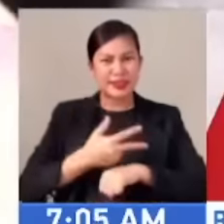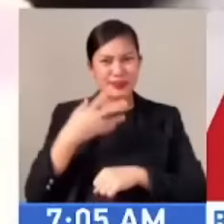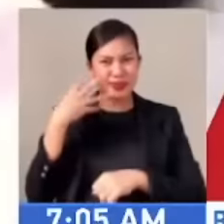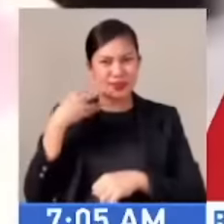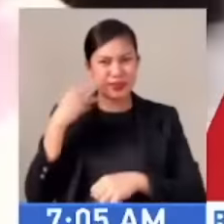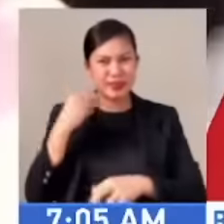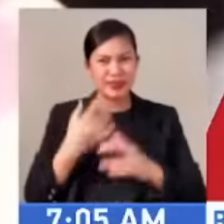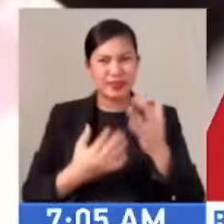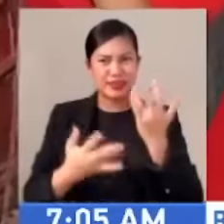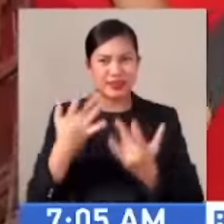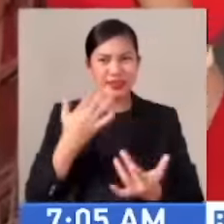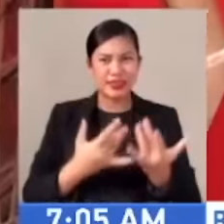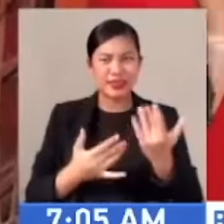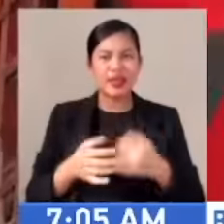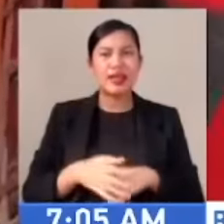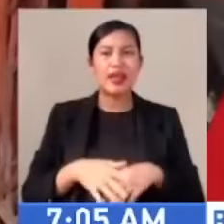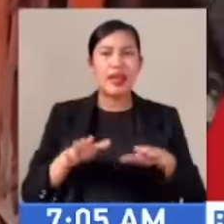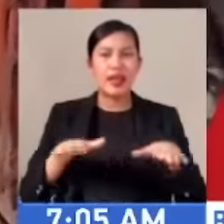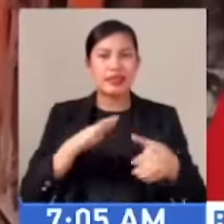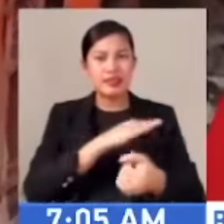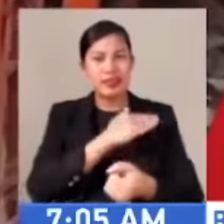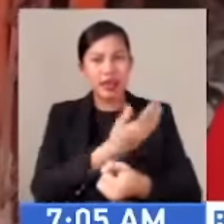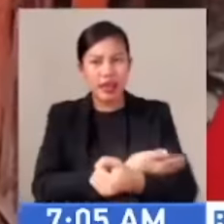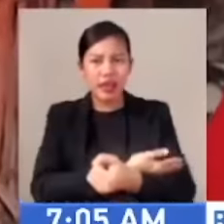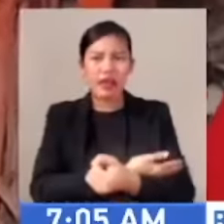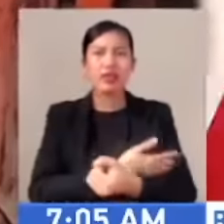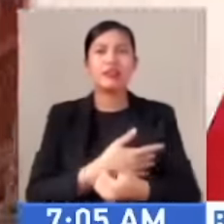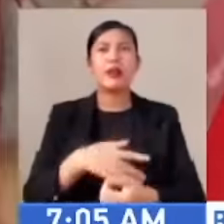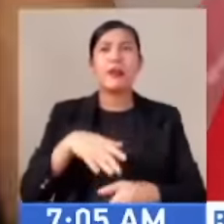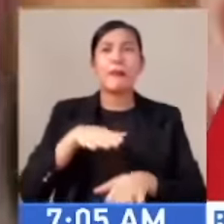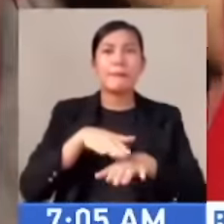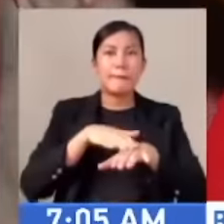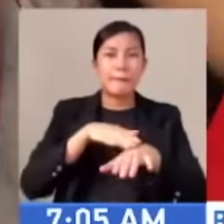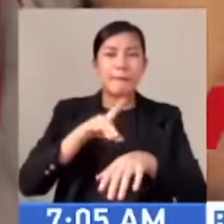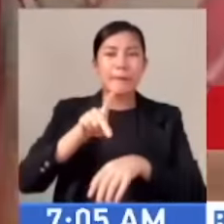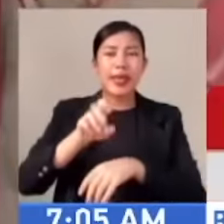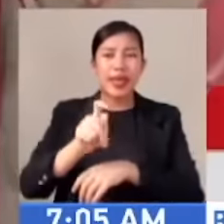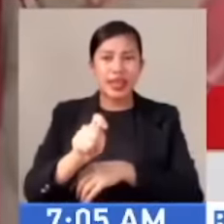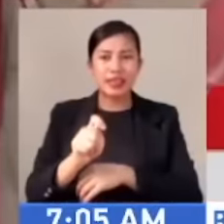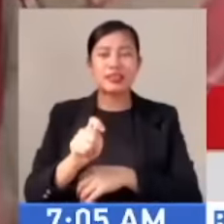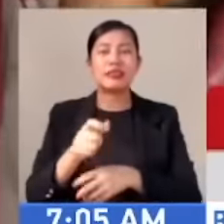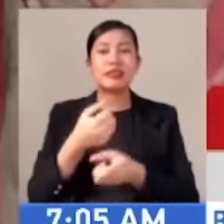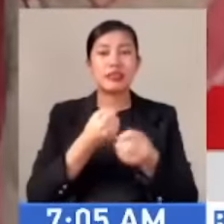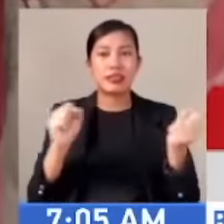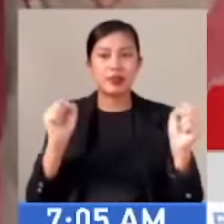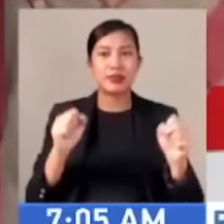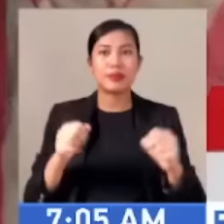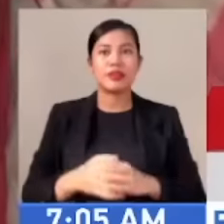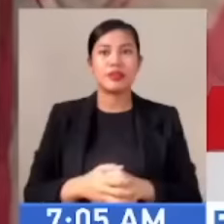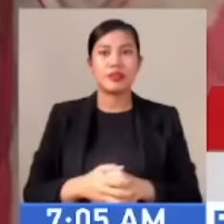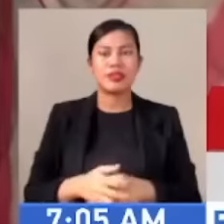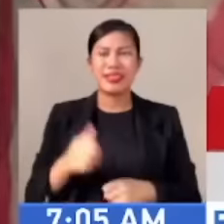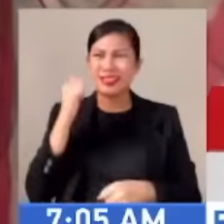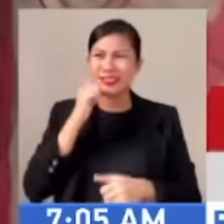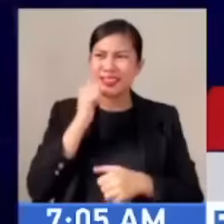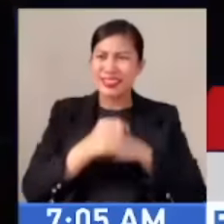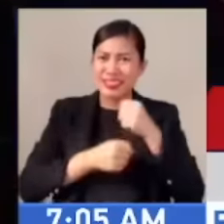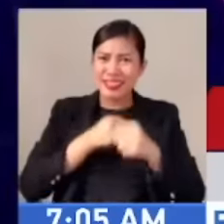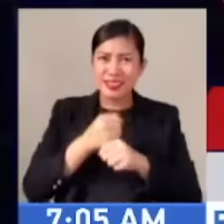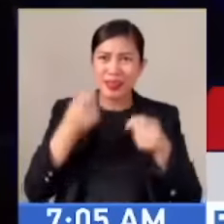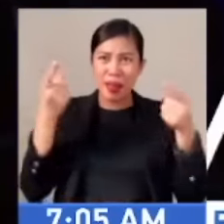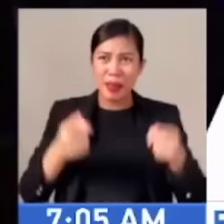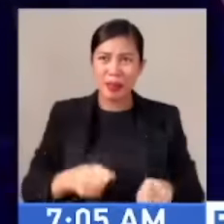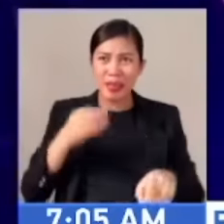at alagang hayop lang ang naisalba nila ngayon. Taon-taon to, ma'am, nangyayari yung bahay namin. Taon-taon din namin ginagawa.